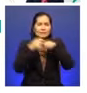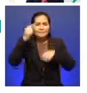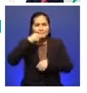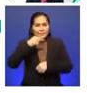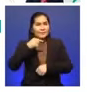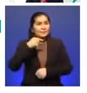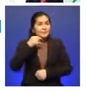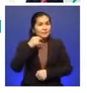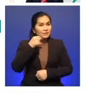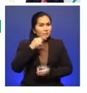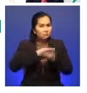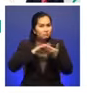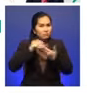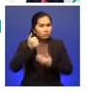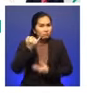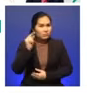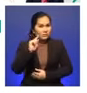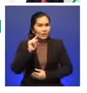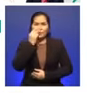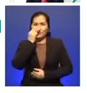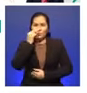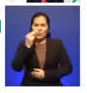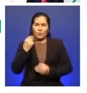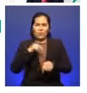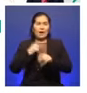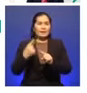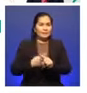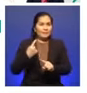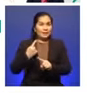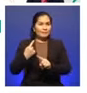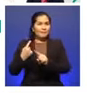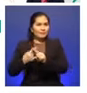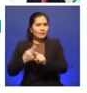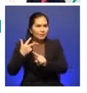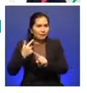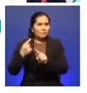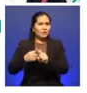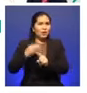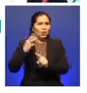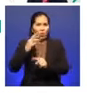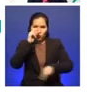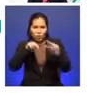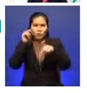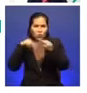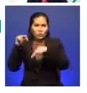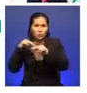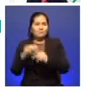งฟันและเหงือกอักเสบเมื่อเวลาผ่านไป1เดือน3เดือนและ6เดือนสไลด์ต่อไปเลย